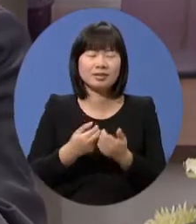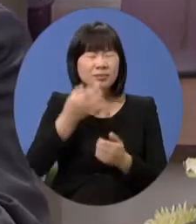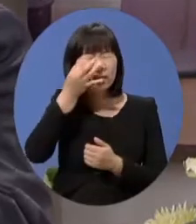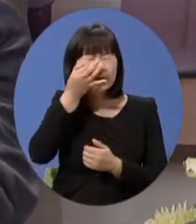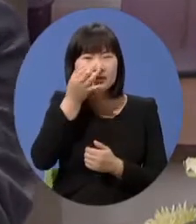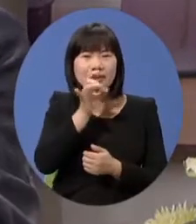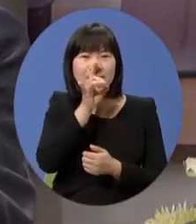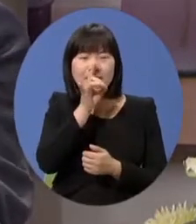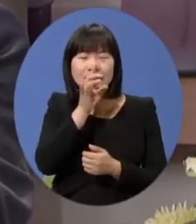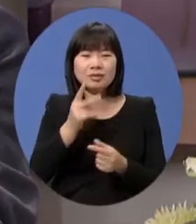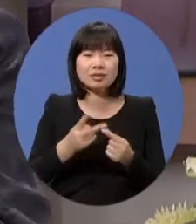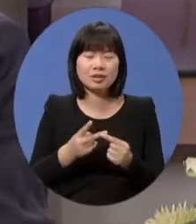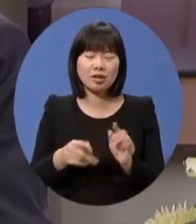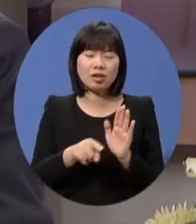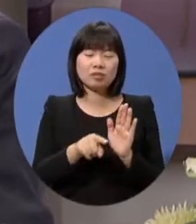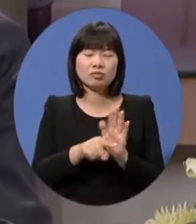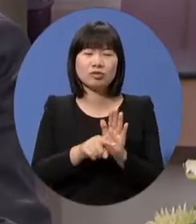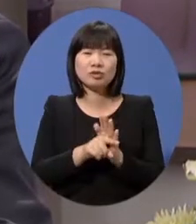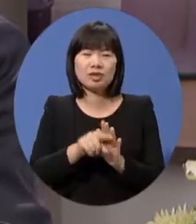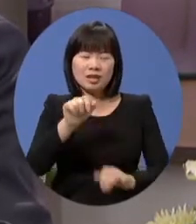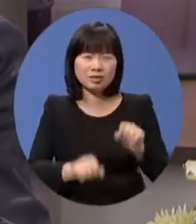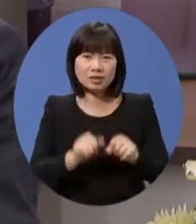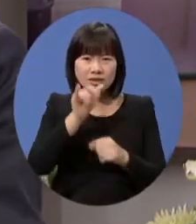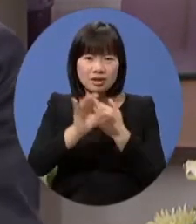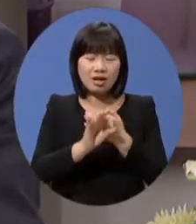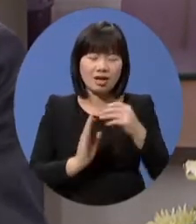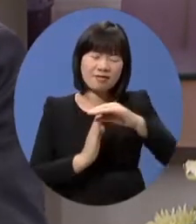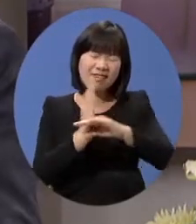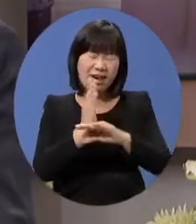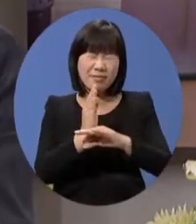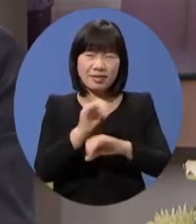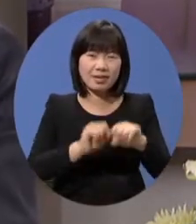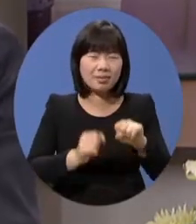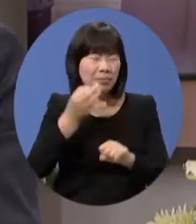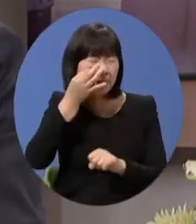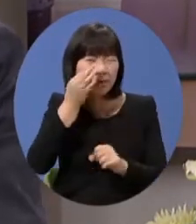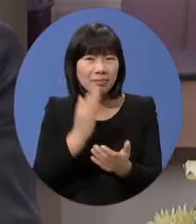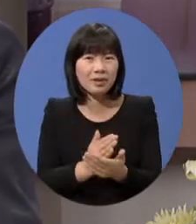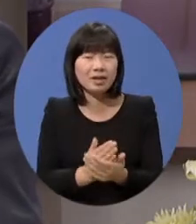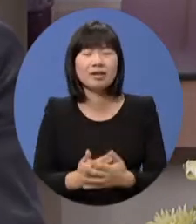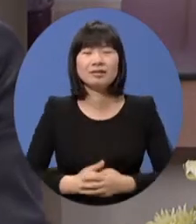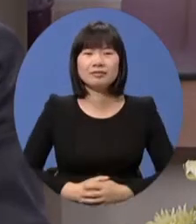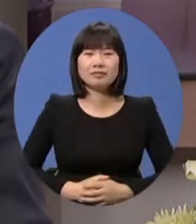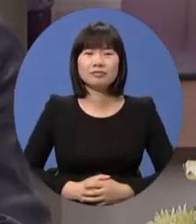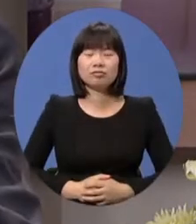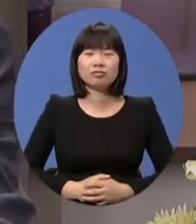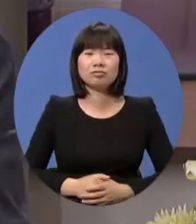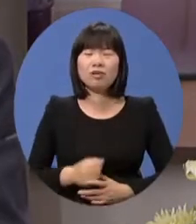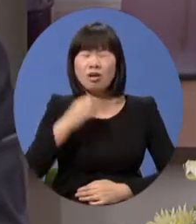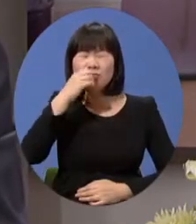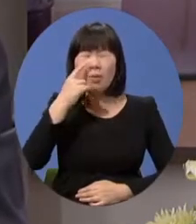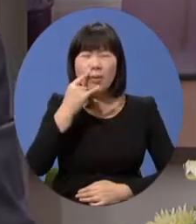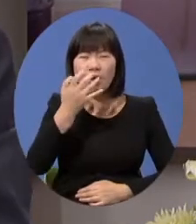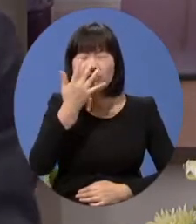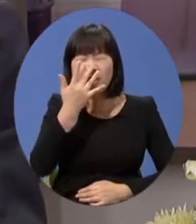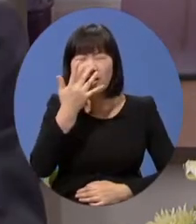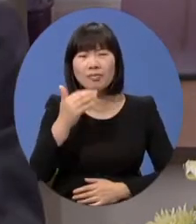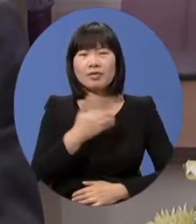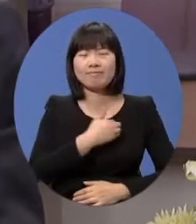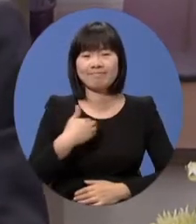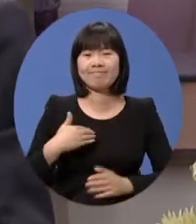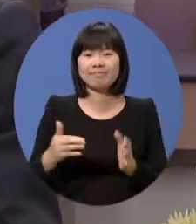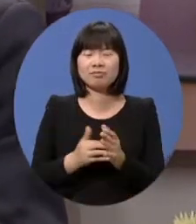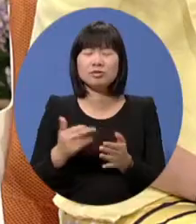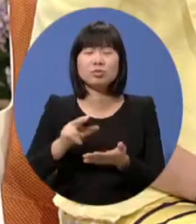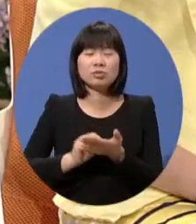부적절한 행동에서 너무 과한 반응을 보이지 마세요. 네, 과한 구역질 한다거나 보이지만, 예. 이런 거에서 그냥 엄마가 무관심하면 됩니다. 사실 그게 큰 문제